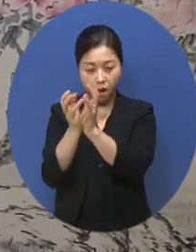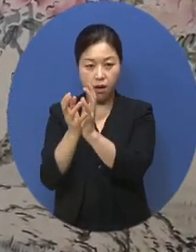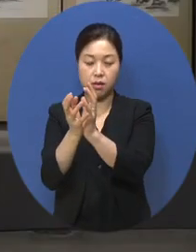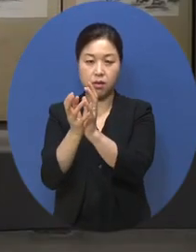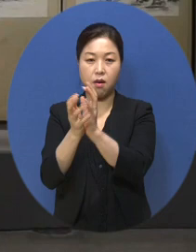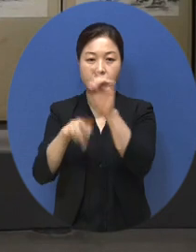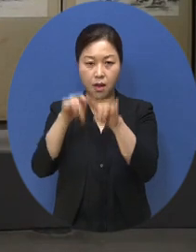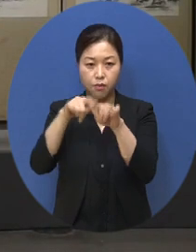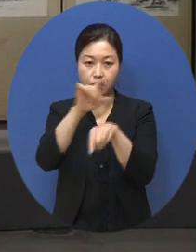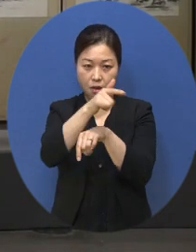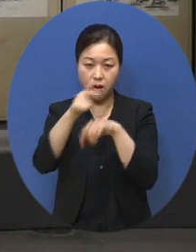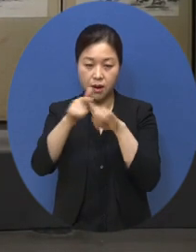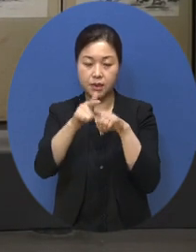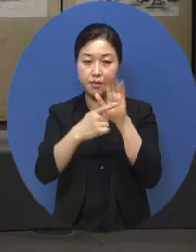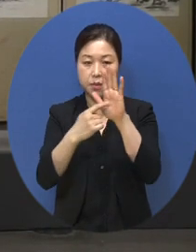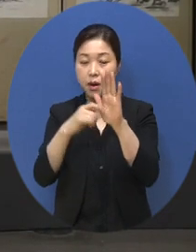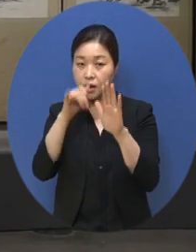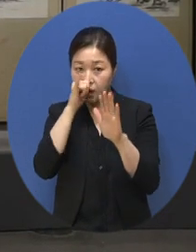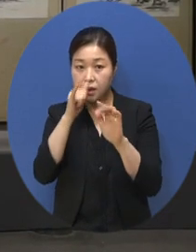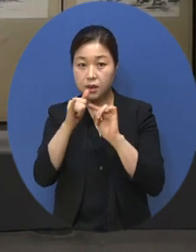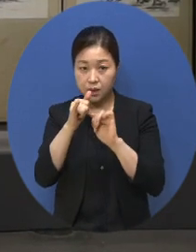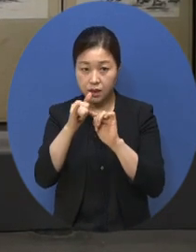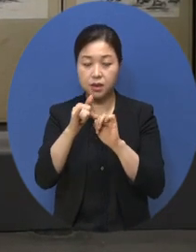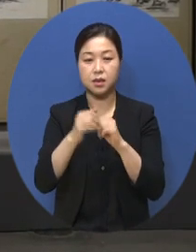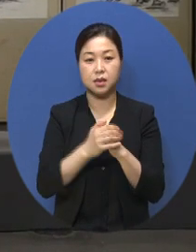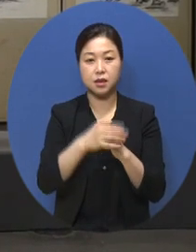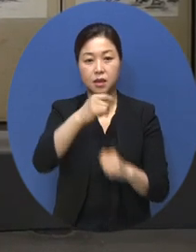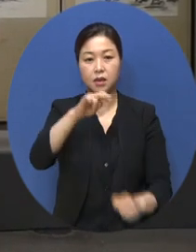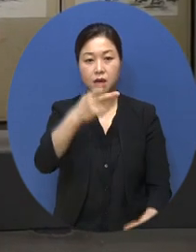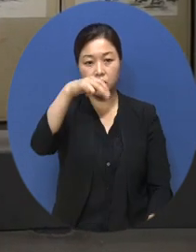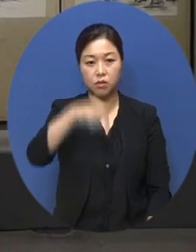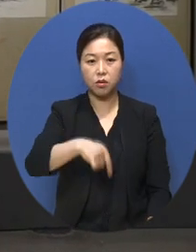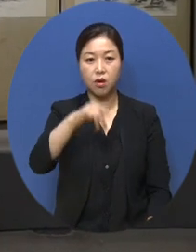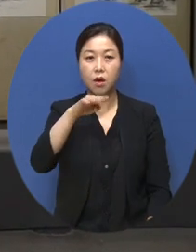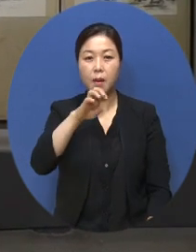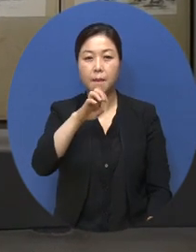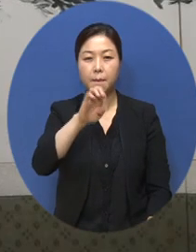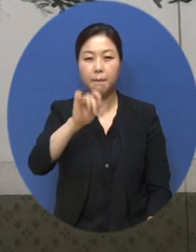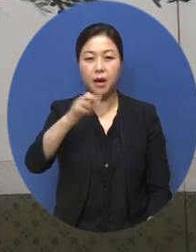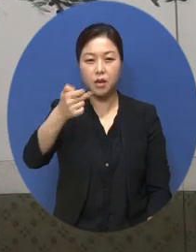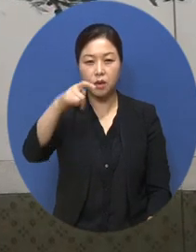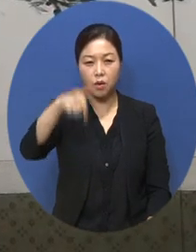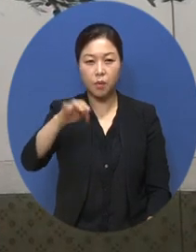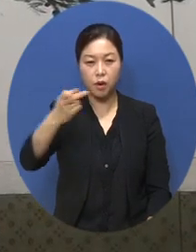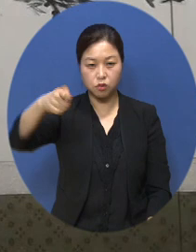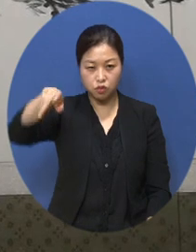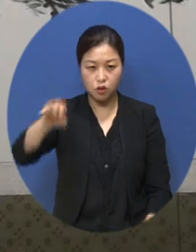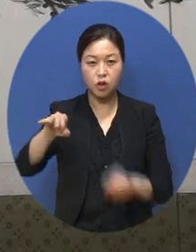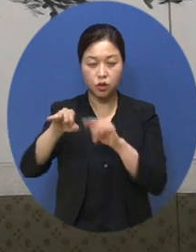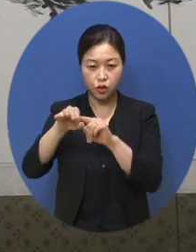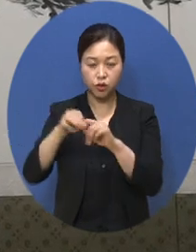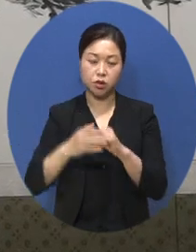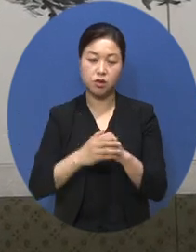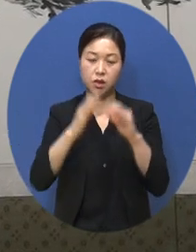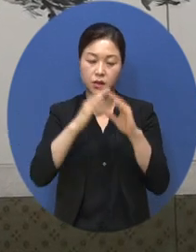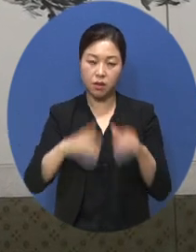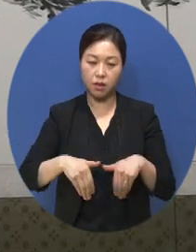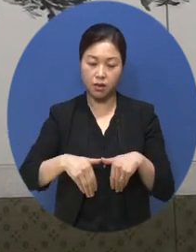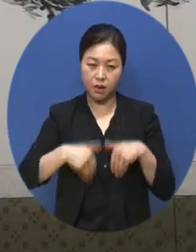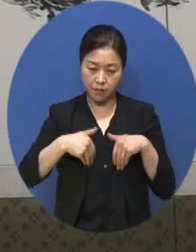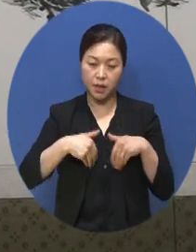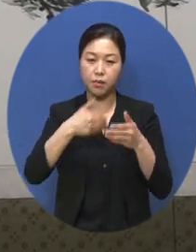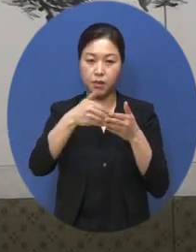폭으로 표현한 의제 허백년의 산수 팔곡병충은 전남 미술을 중앙화단에 알리는 버팀목이